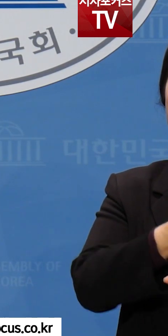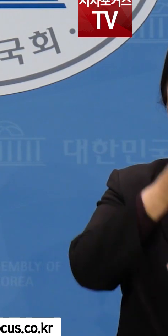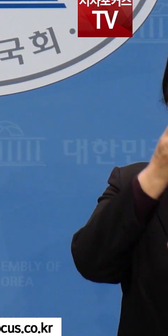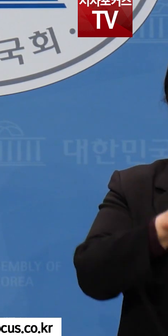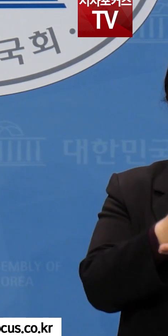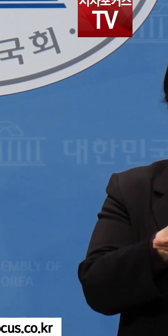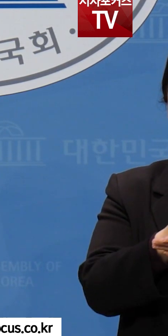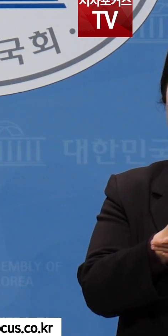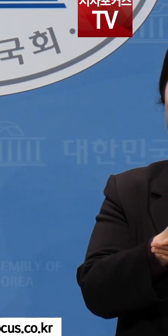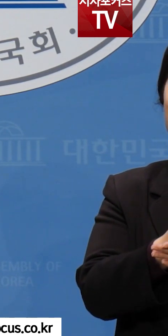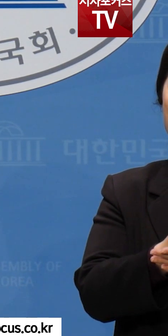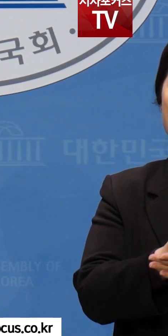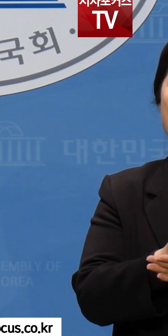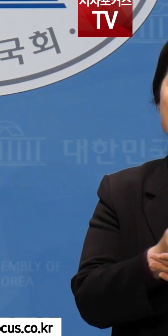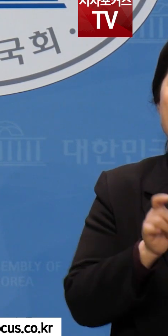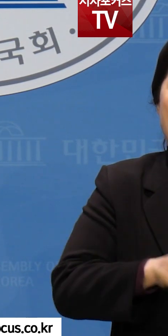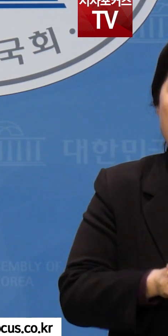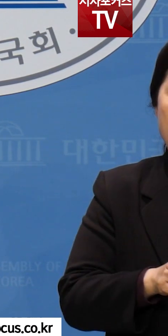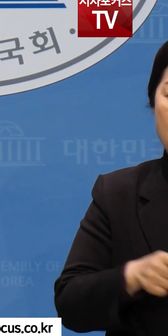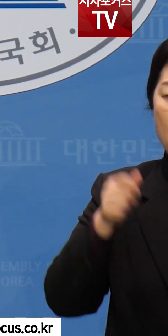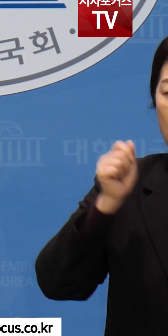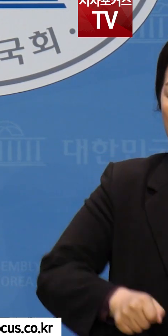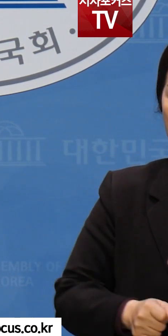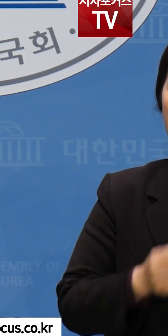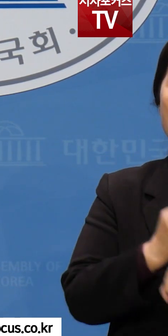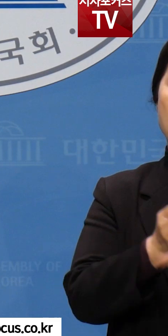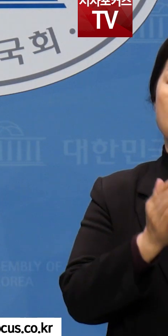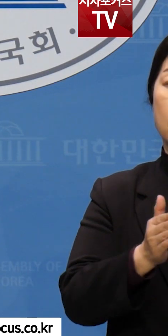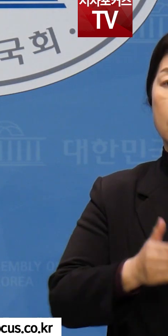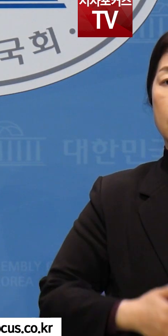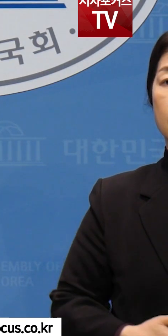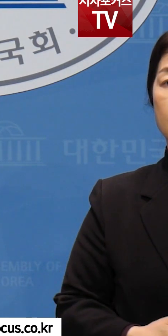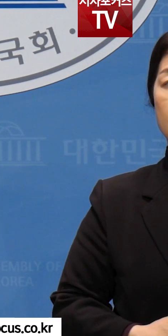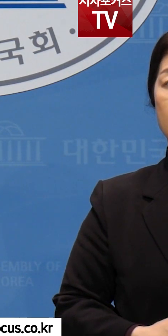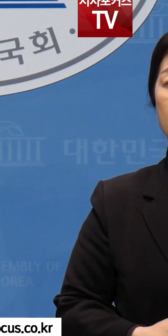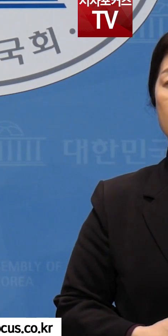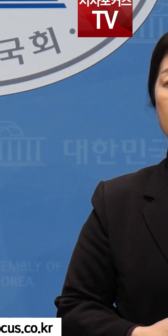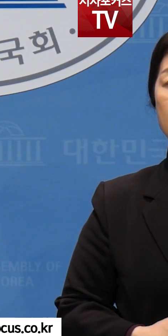법안을 당장 통과시켜 주십시오.